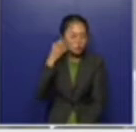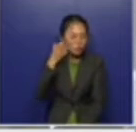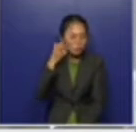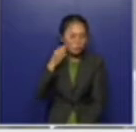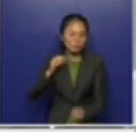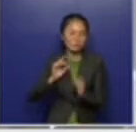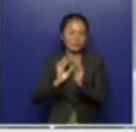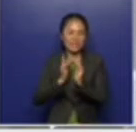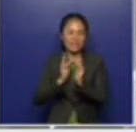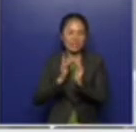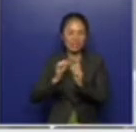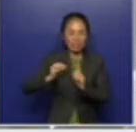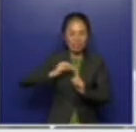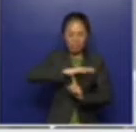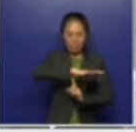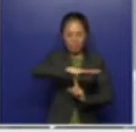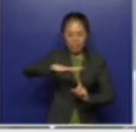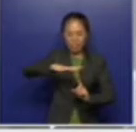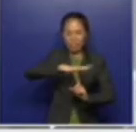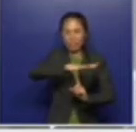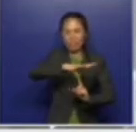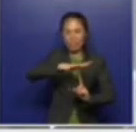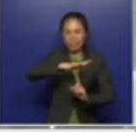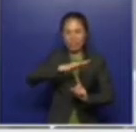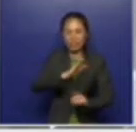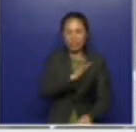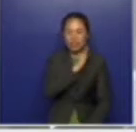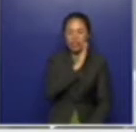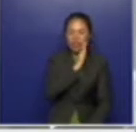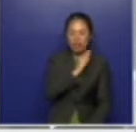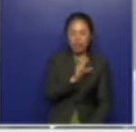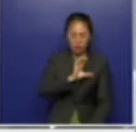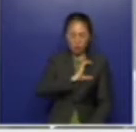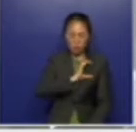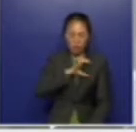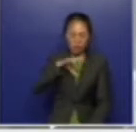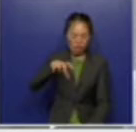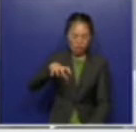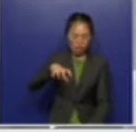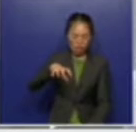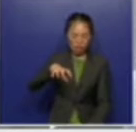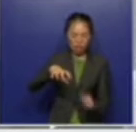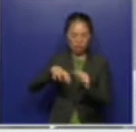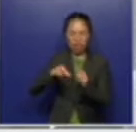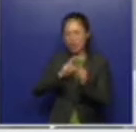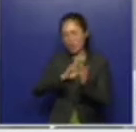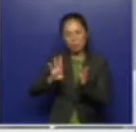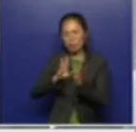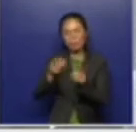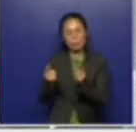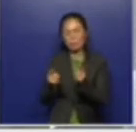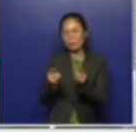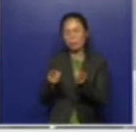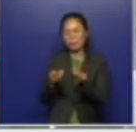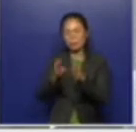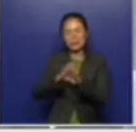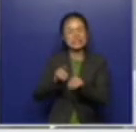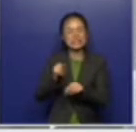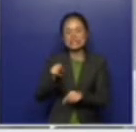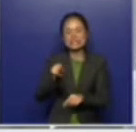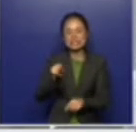ายฮะโรงพักใดโรงพักคันนายาวโรงพักนี้เป็นใหม่แถวบ้านผมเขาใช้ระบบนี้ครับแต่คลื่น